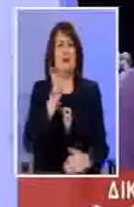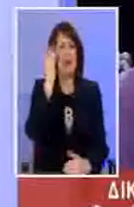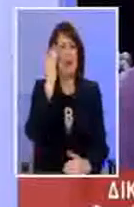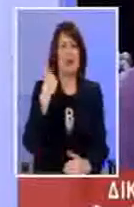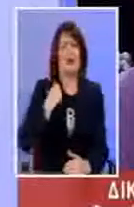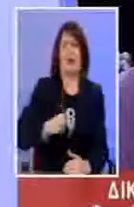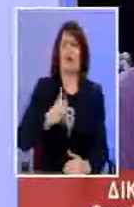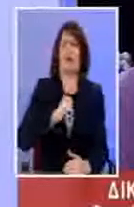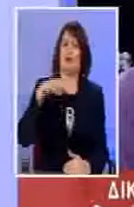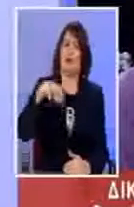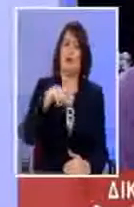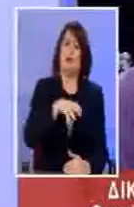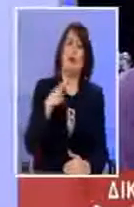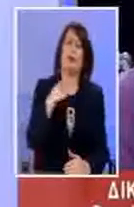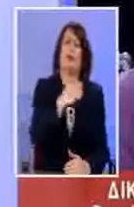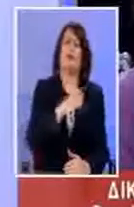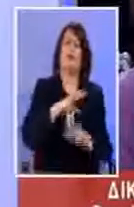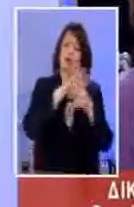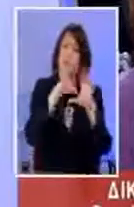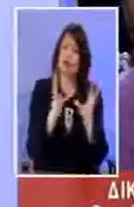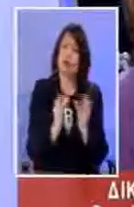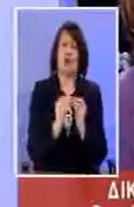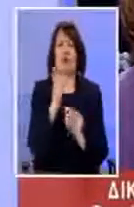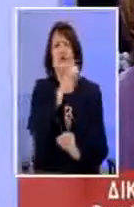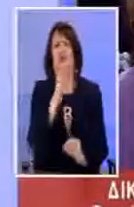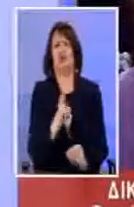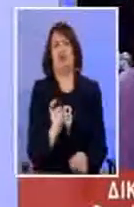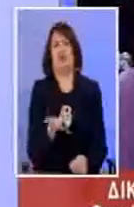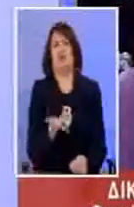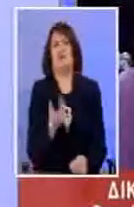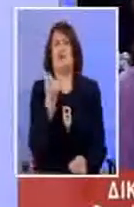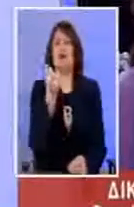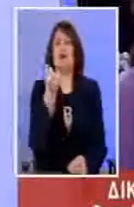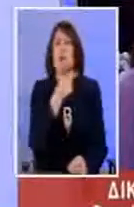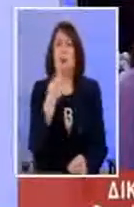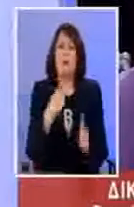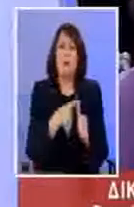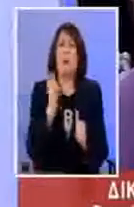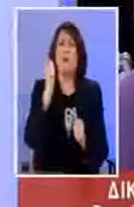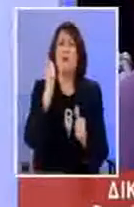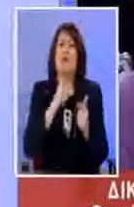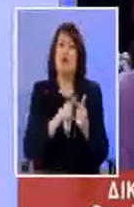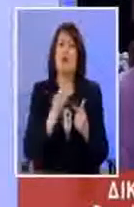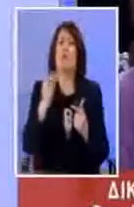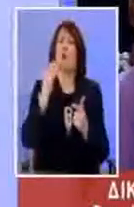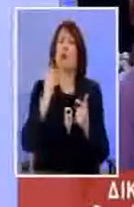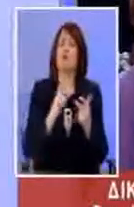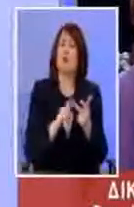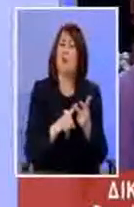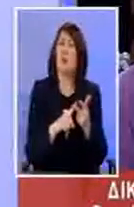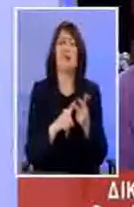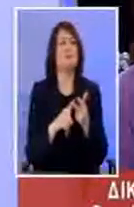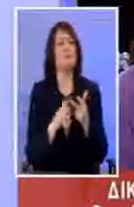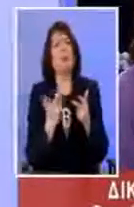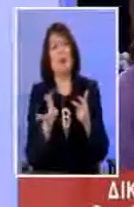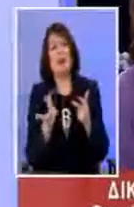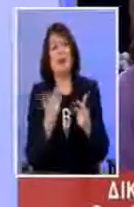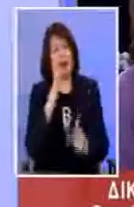και ιδιωτικό τομέα και σε όλες τις εκφάνσεις της ζωής. Είτε είναι οικονομικό το θέμα, πολιτικό, πολιτιστικό ή